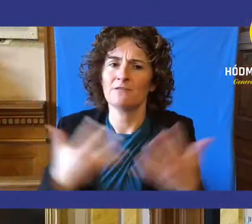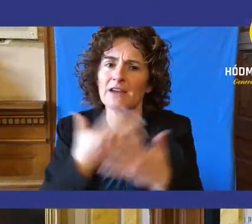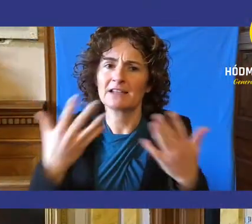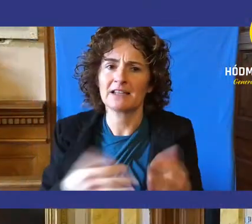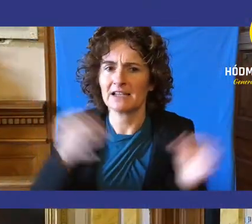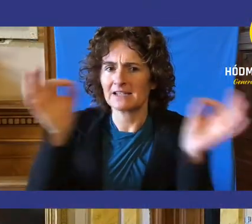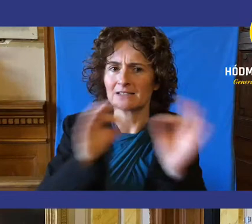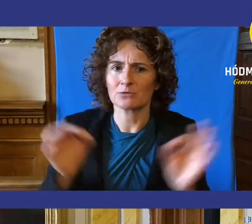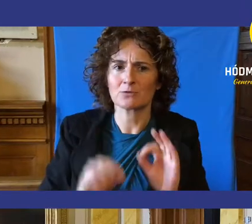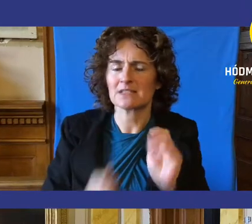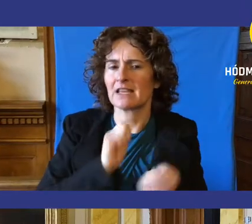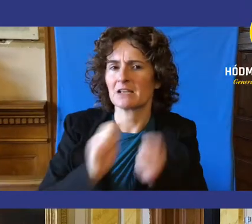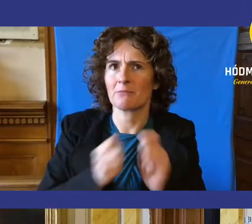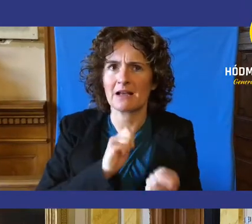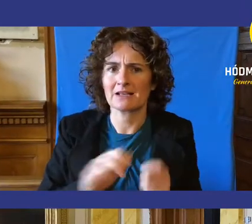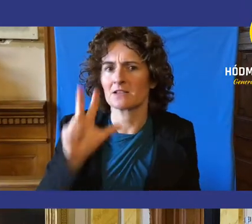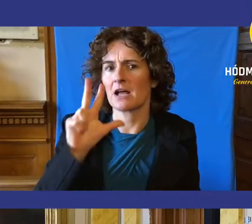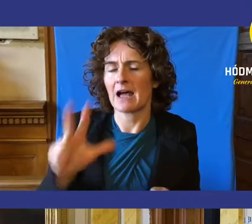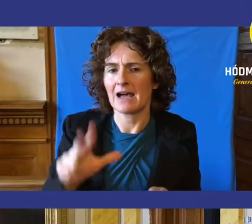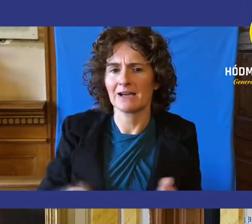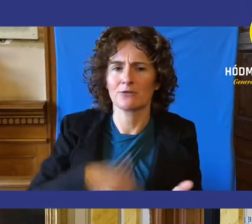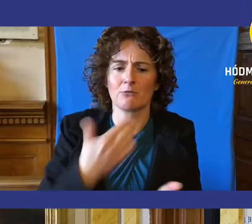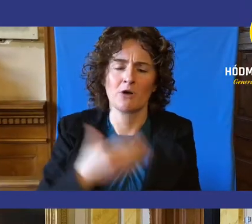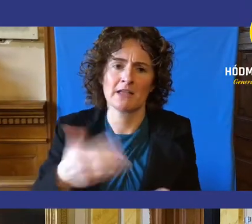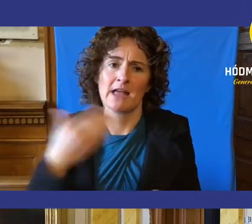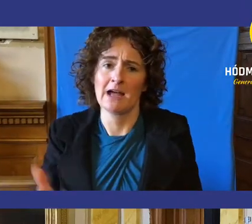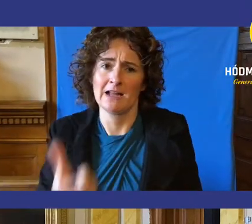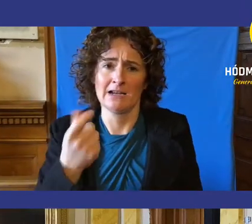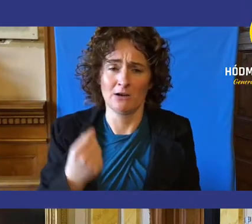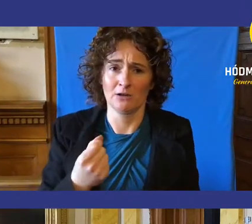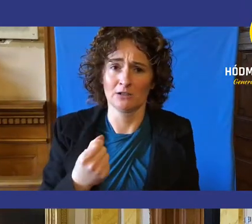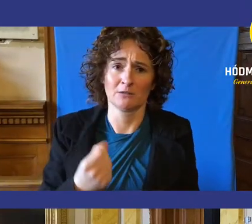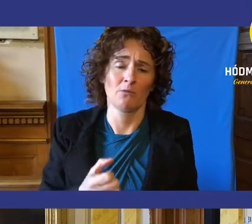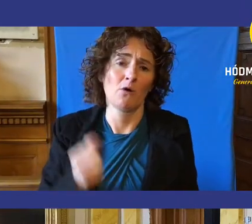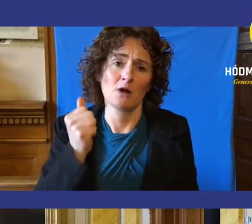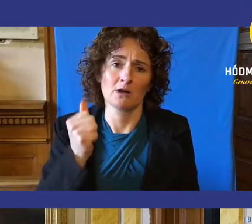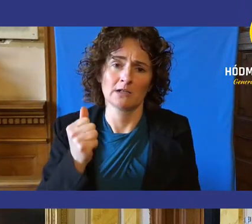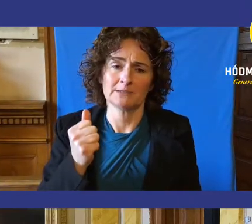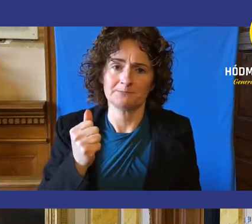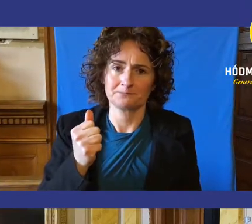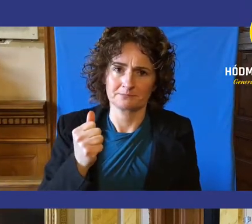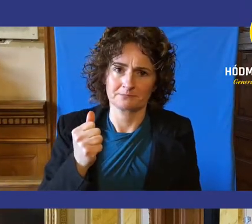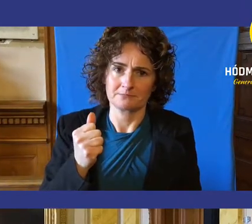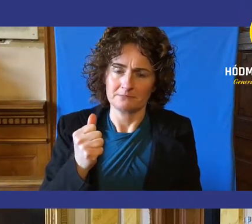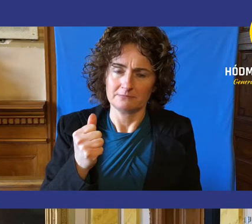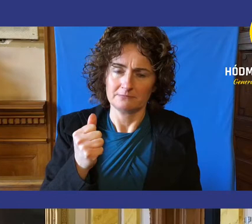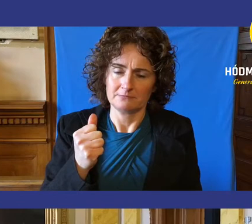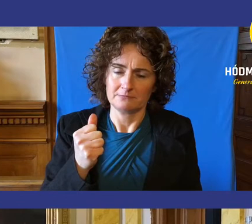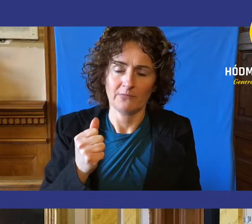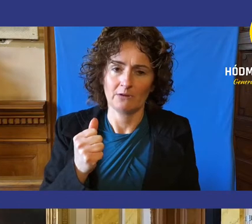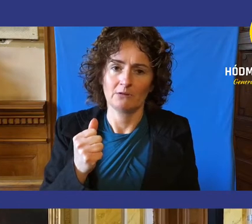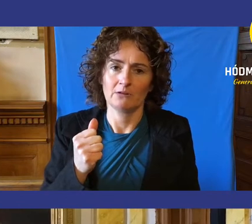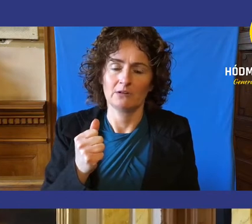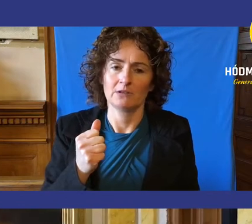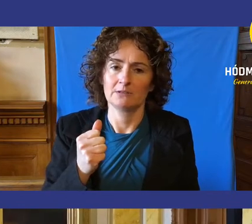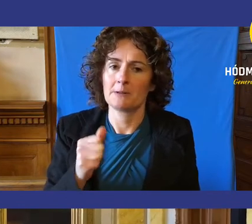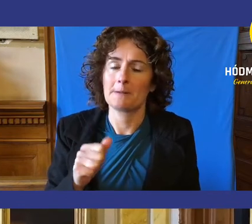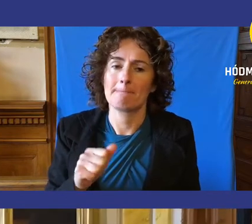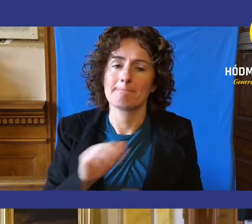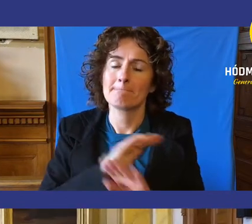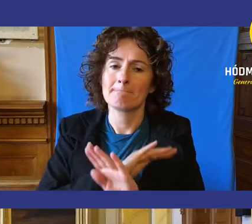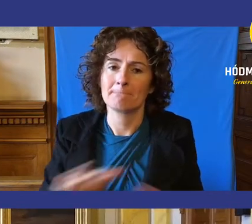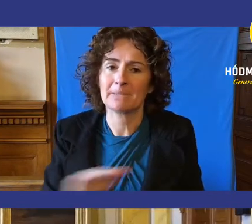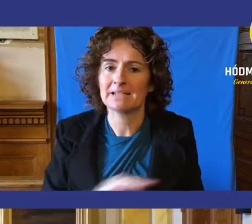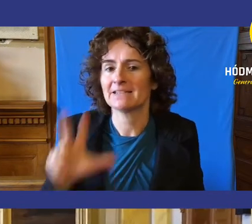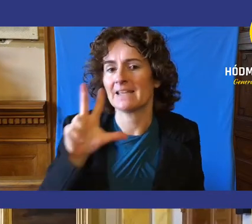Csak. És a három ajánlatból a Maceka, egy Maceka kettő és a Bónus István cégeiből nagyszerűen ki tudták hozni a győztest. Hogy